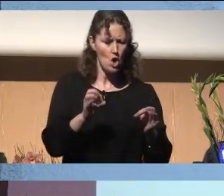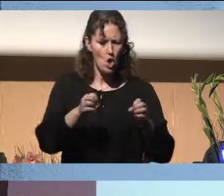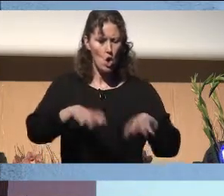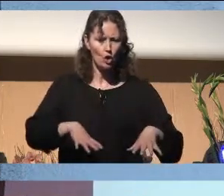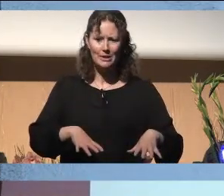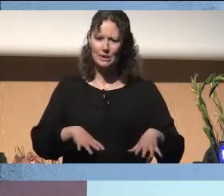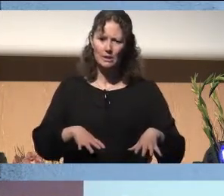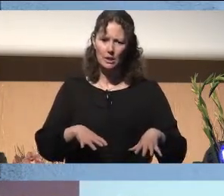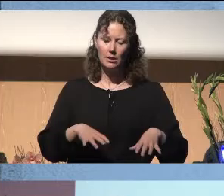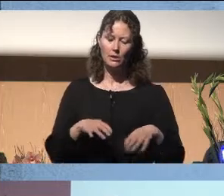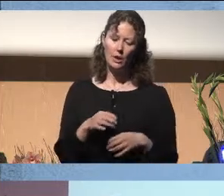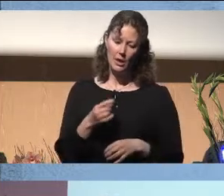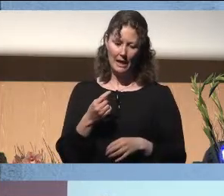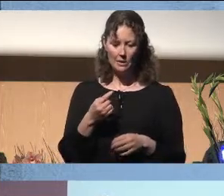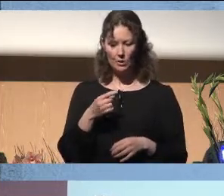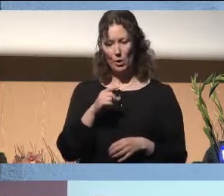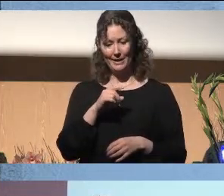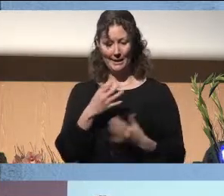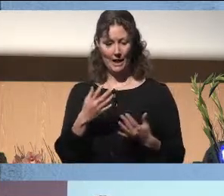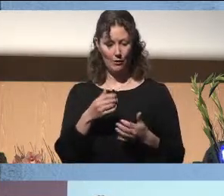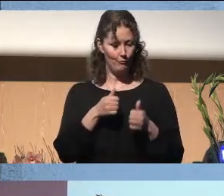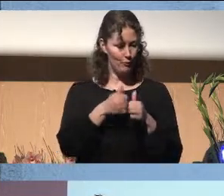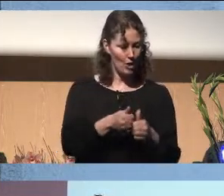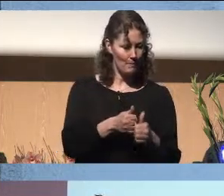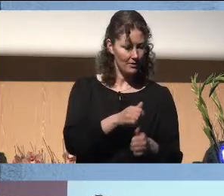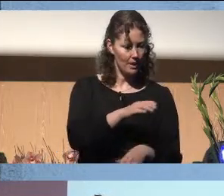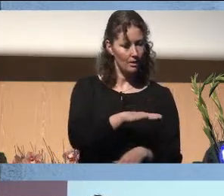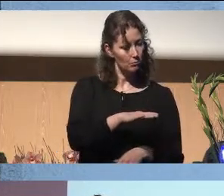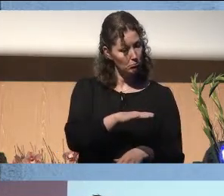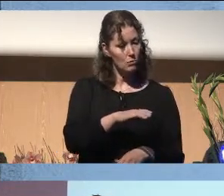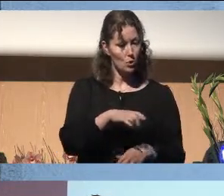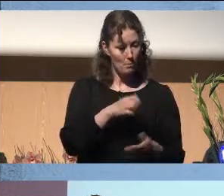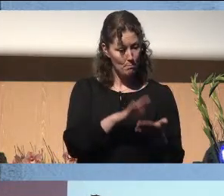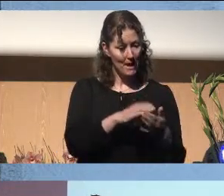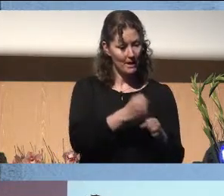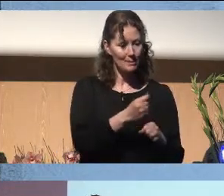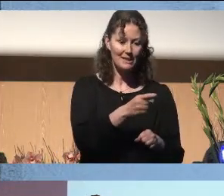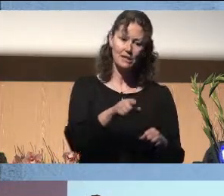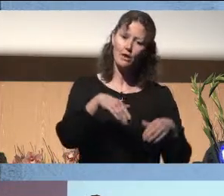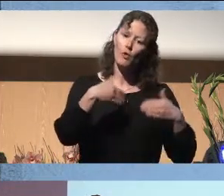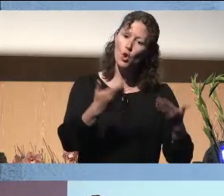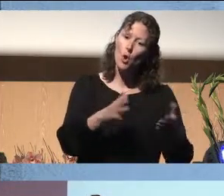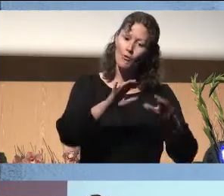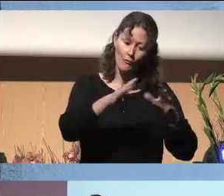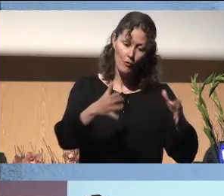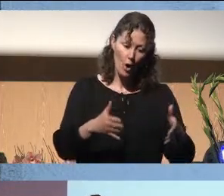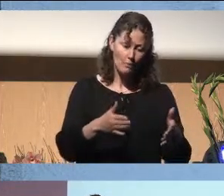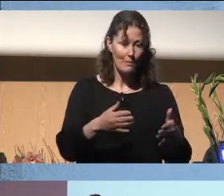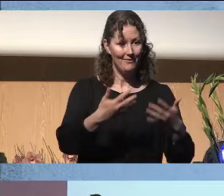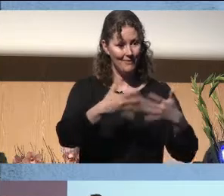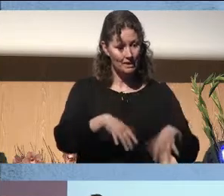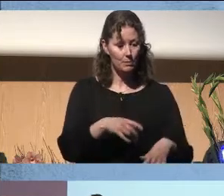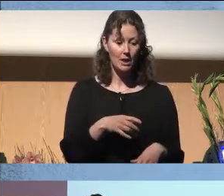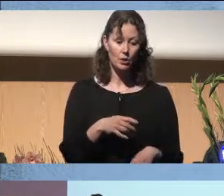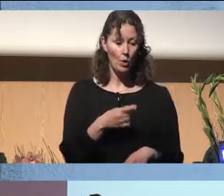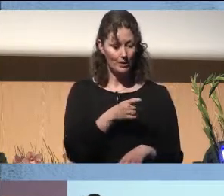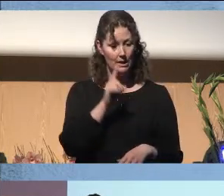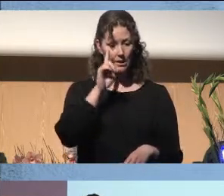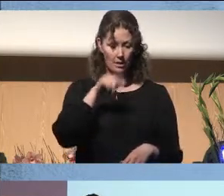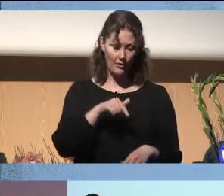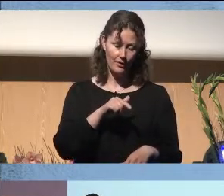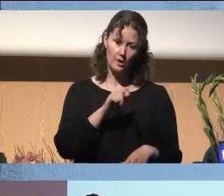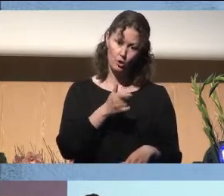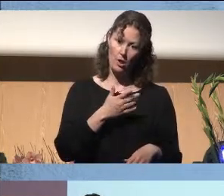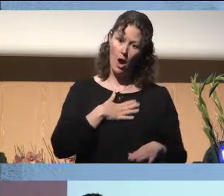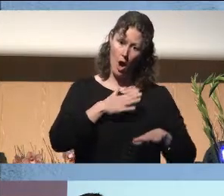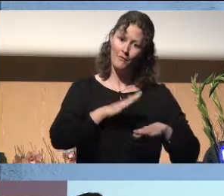att se till att det är medarbetarna som får lov att forma verksamheten och se till att de kan det och har förutsättningarna